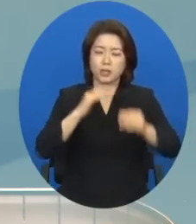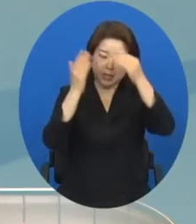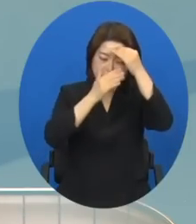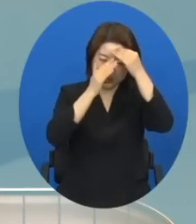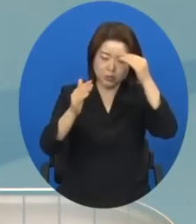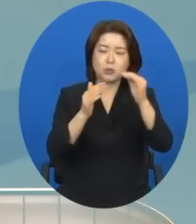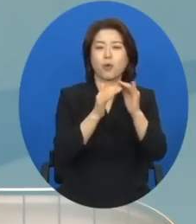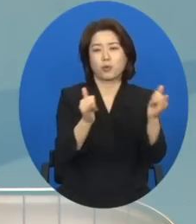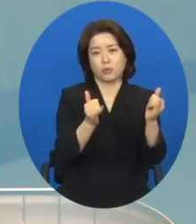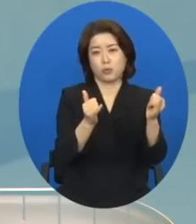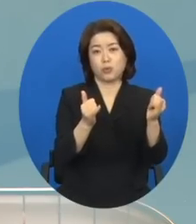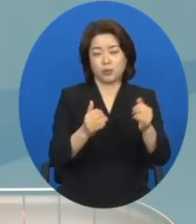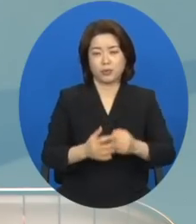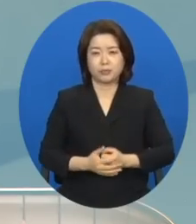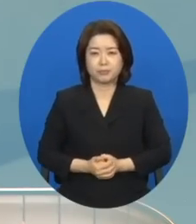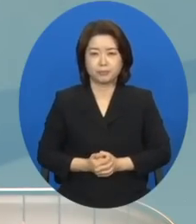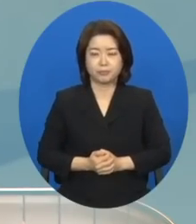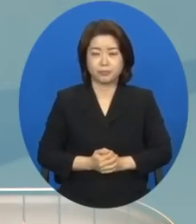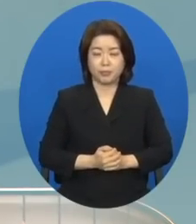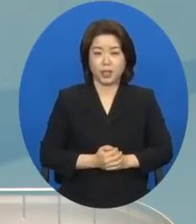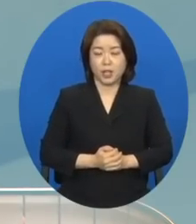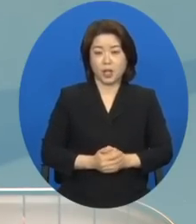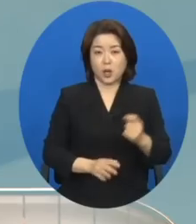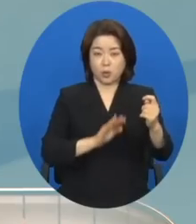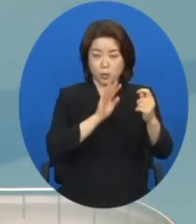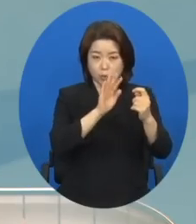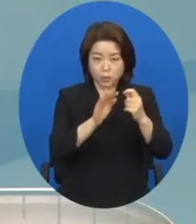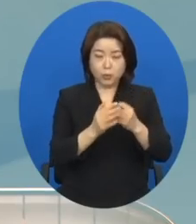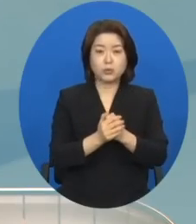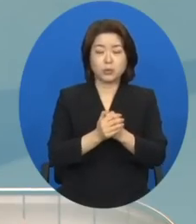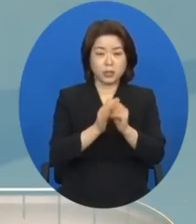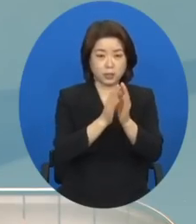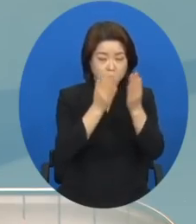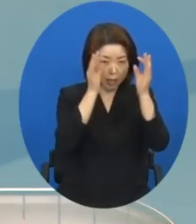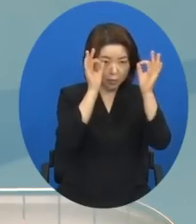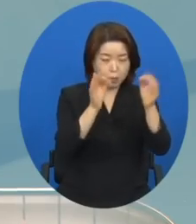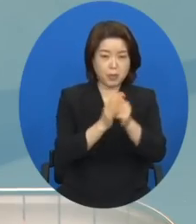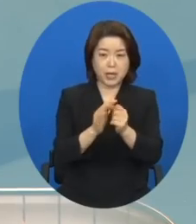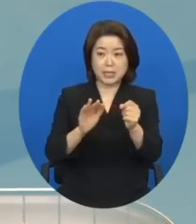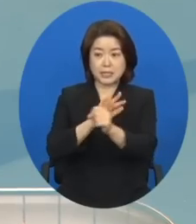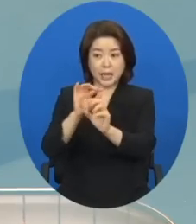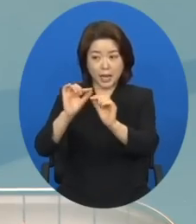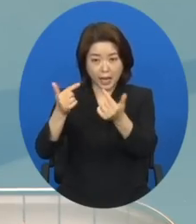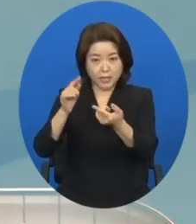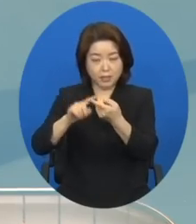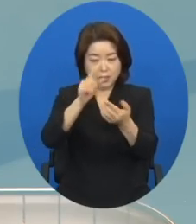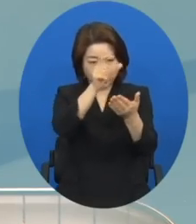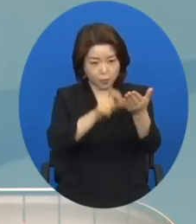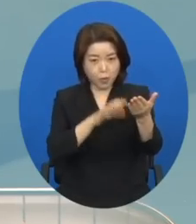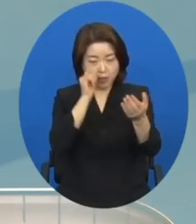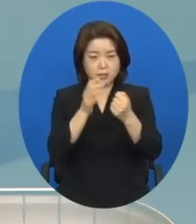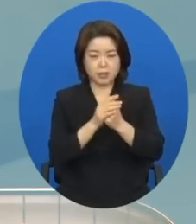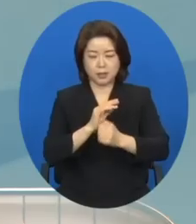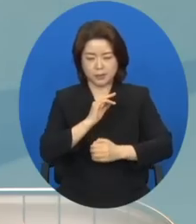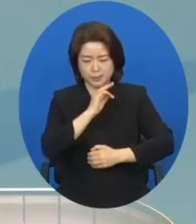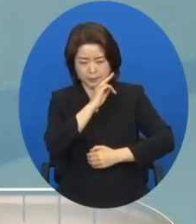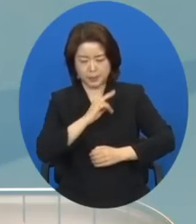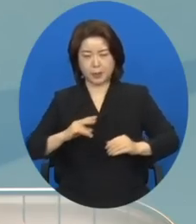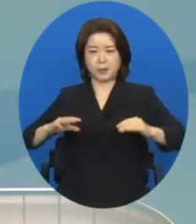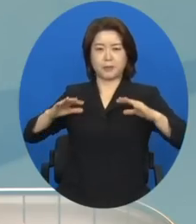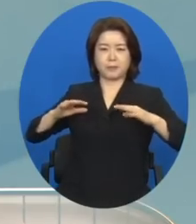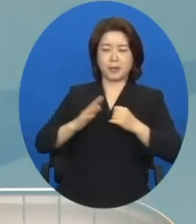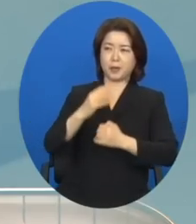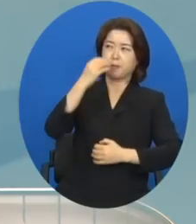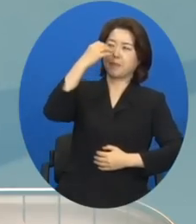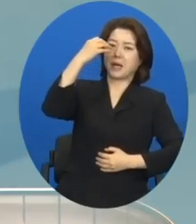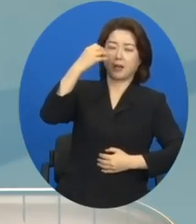한다는 것이죠. 고린도전서 13장 4절 5절에 보면 사랑이 아닌 것들이 나와요. 뭐냐면 시기하고 뽐내고